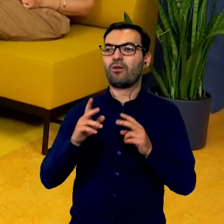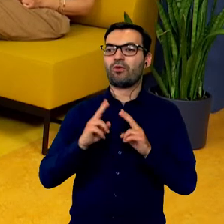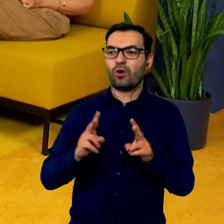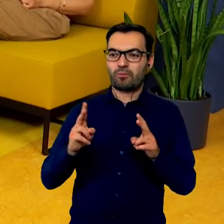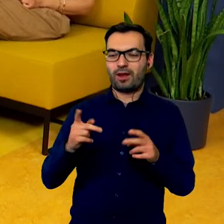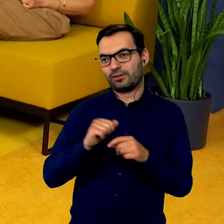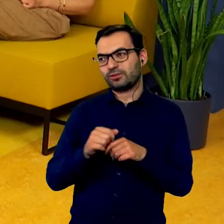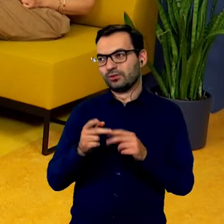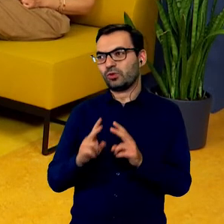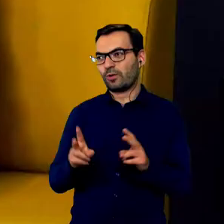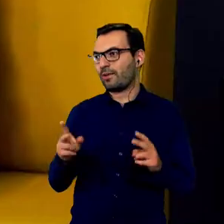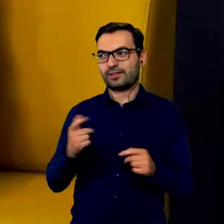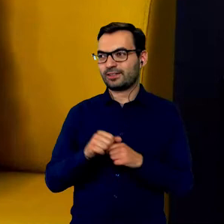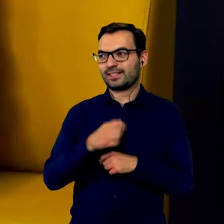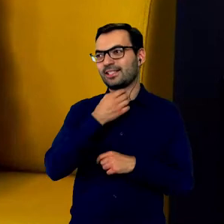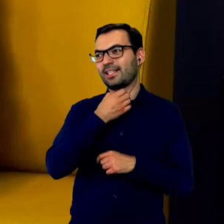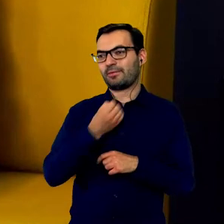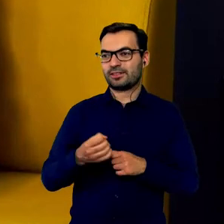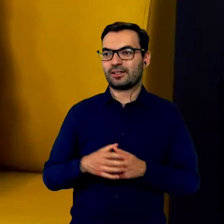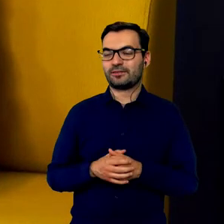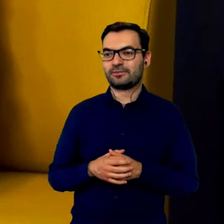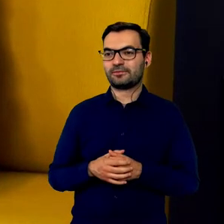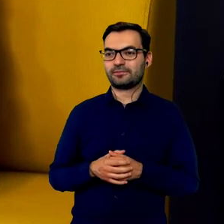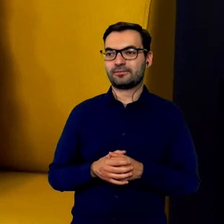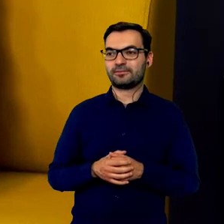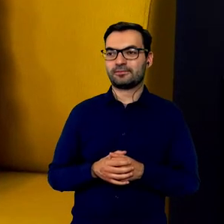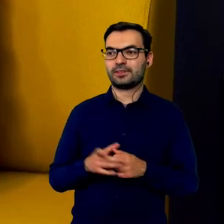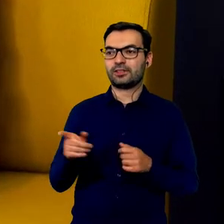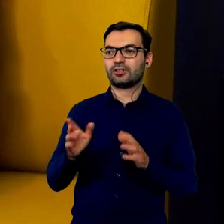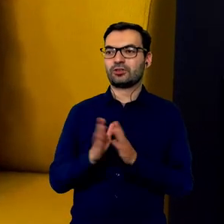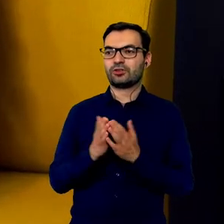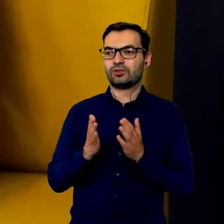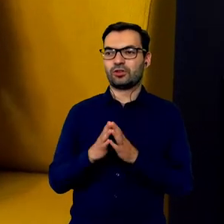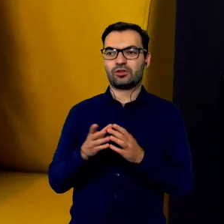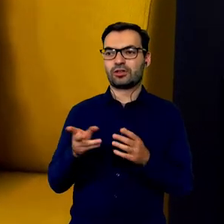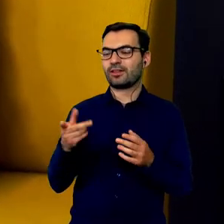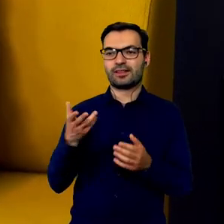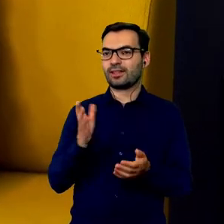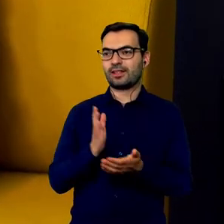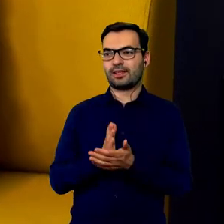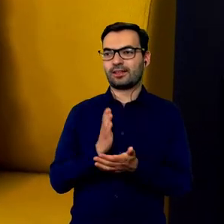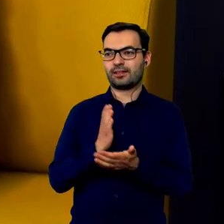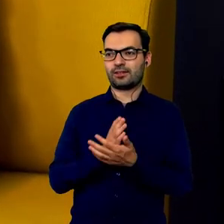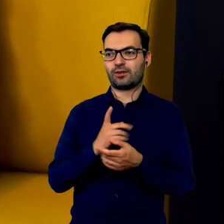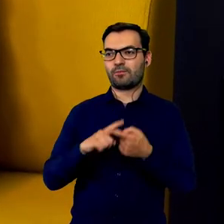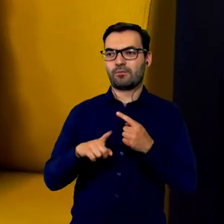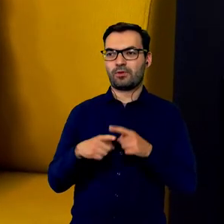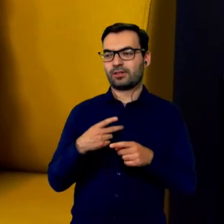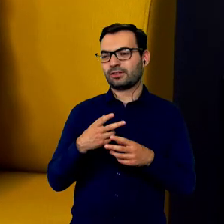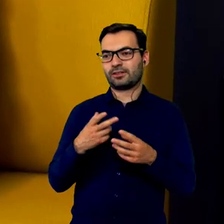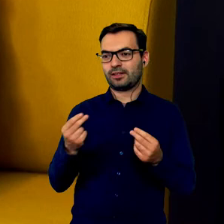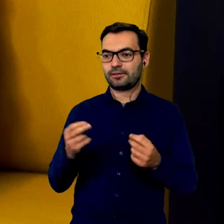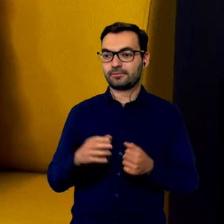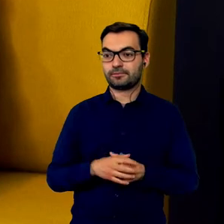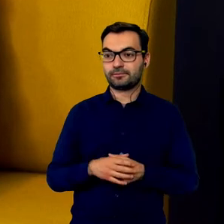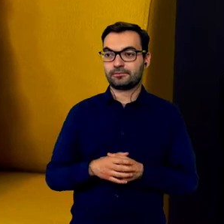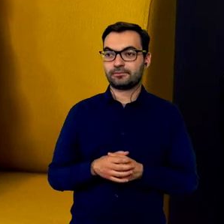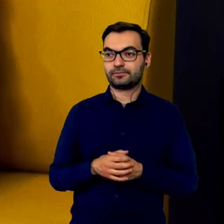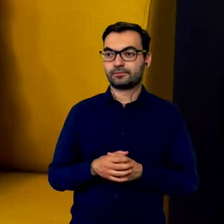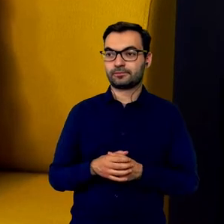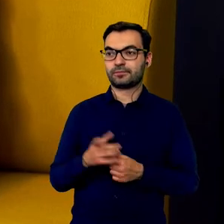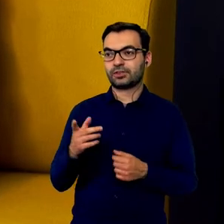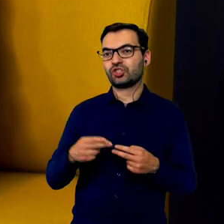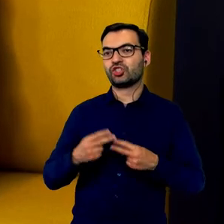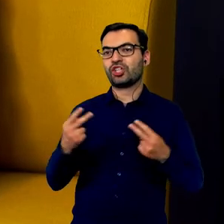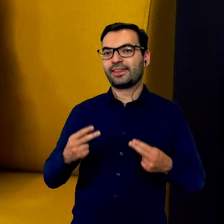jest normalnością. Więc gdzie my żyjemy? Ale ta książka nie jest chyba tylko o polityce, bo to